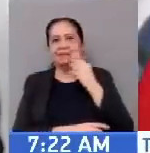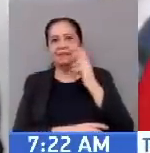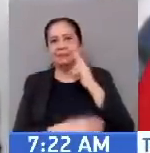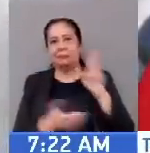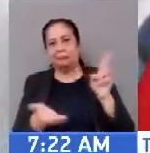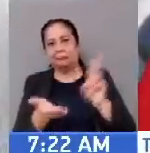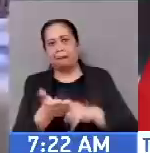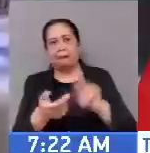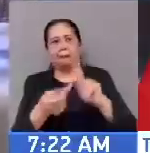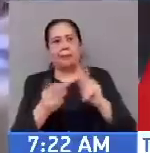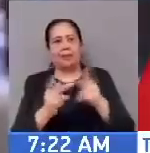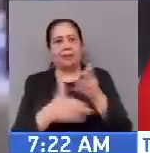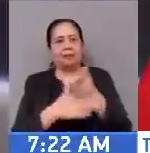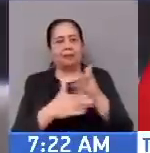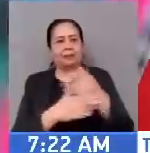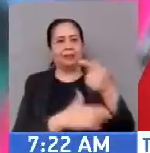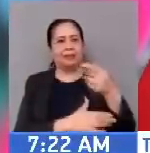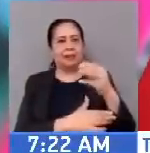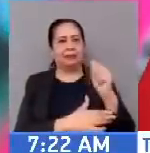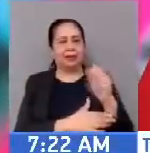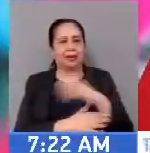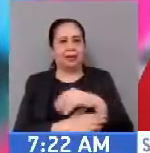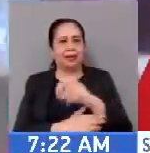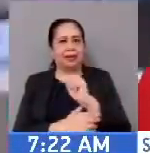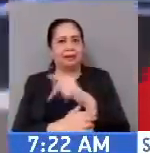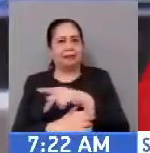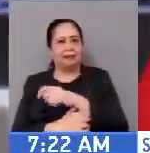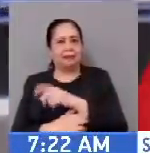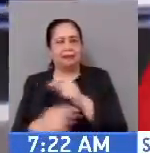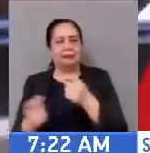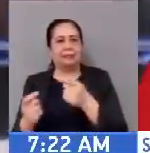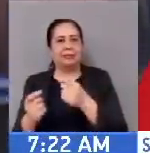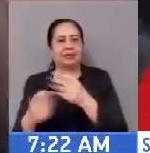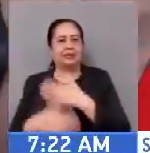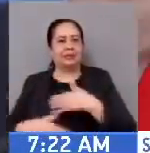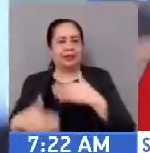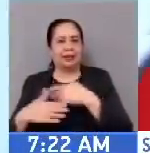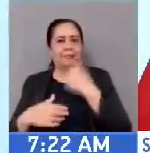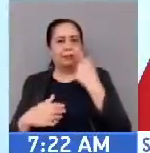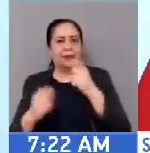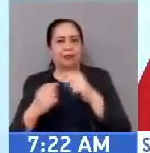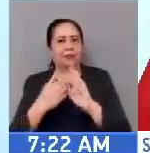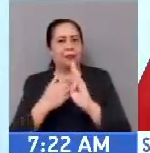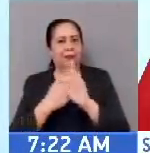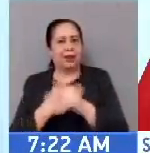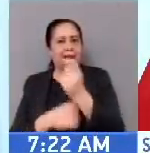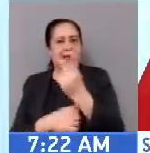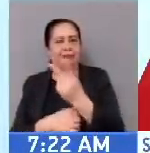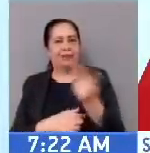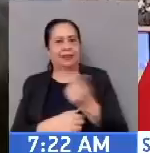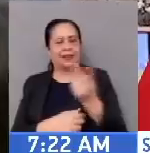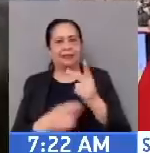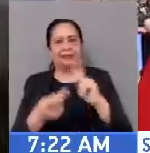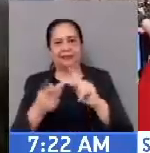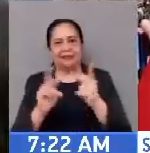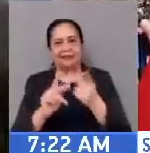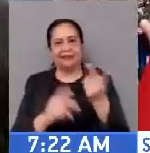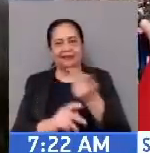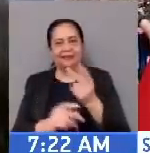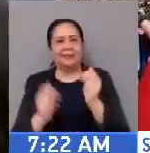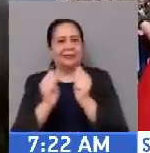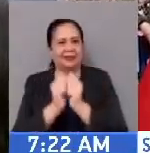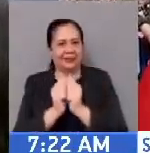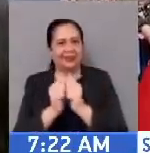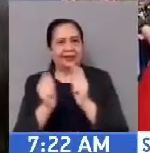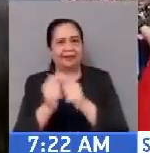ng GMA Network at APT Entertainment Incorporated para sa pagbabalik telebisyon ng kanilang tambalan. Kasama pa ang production